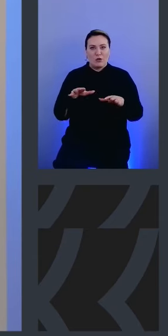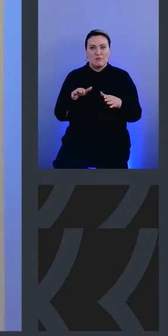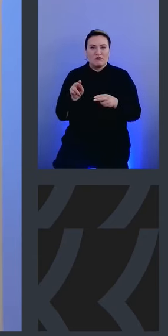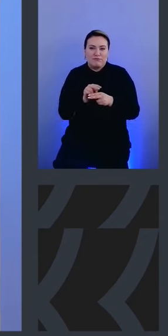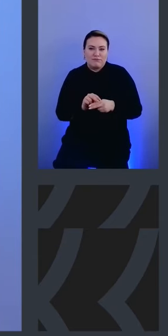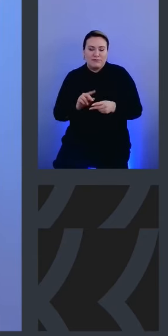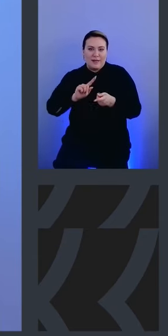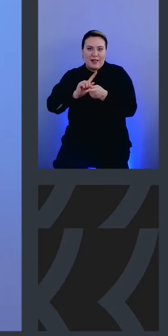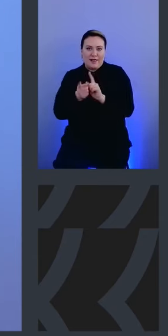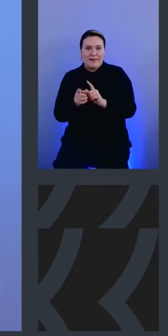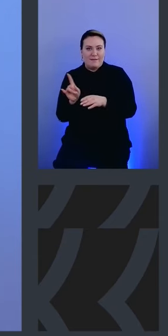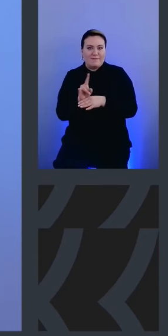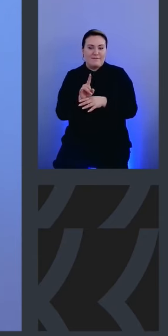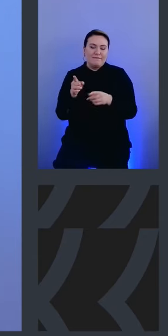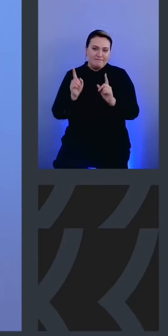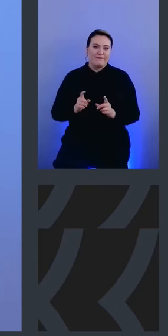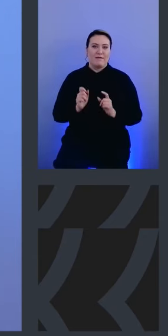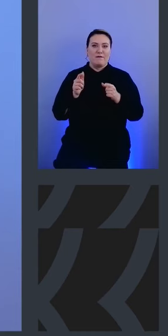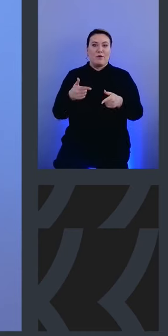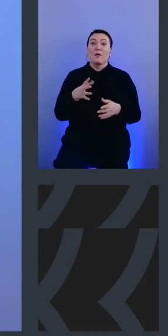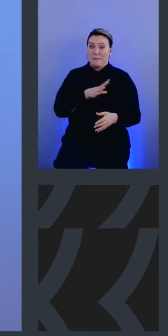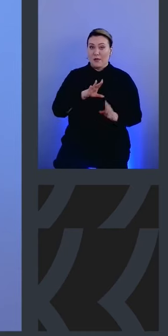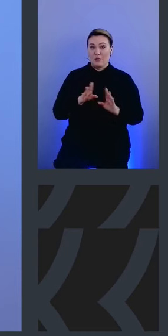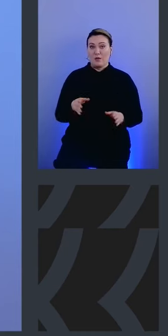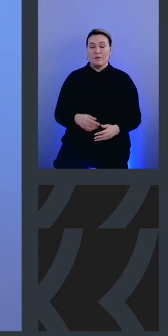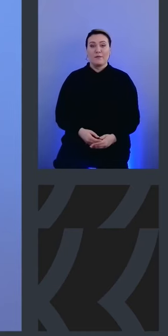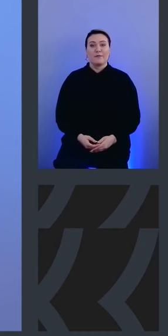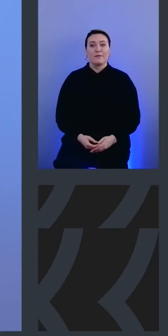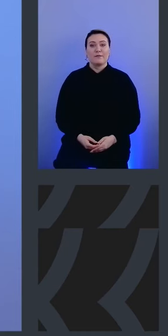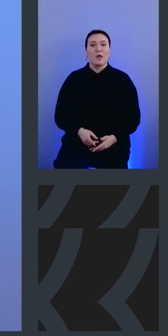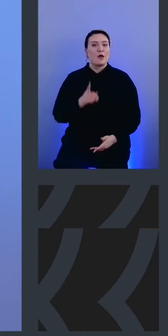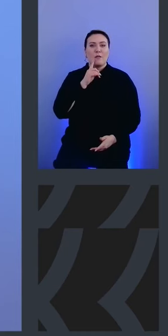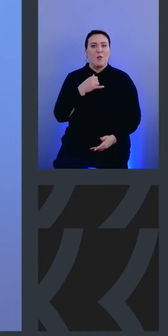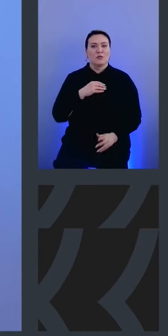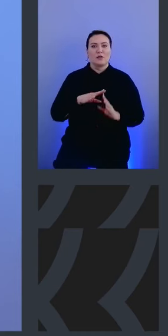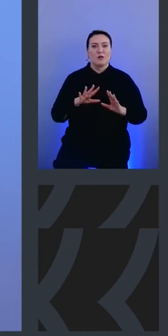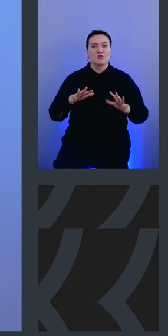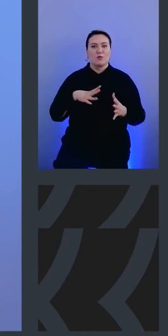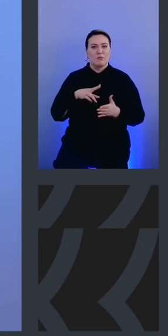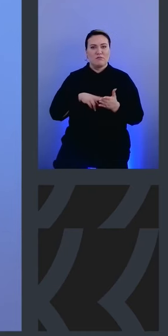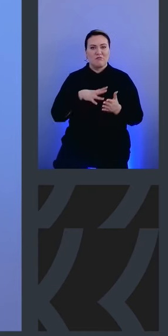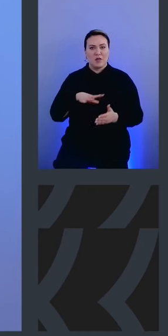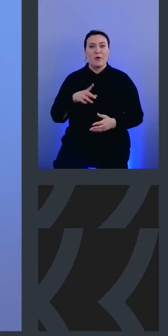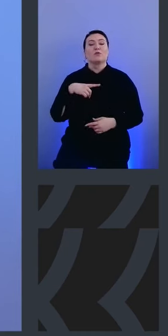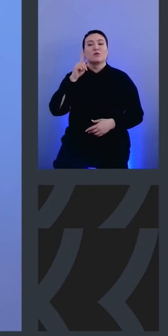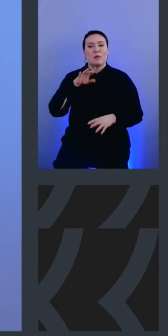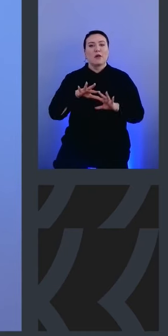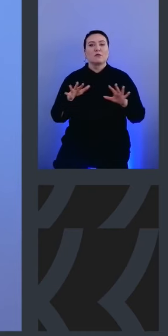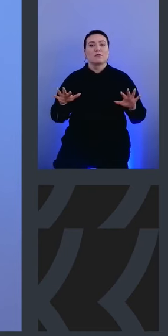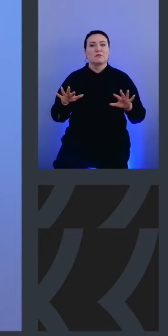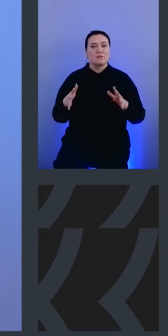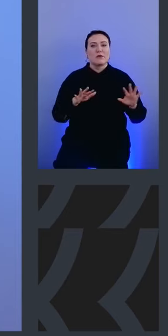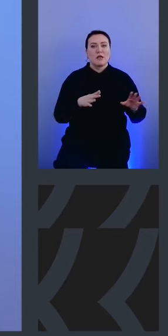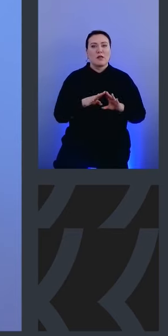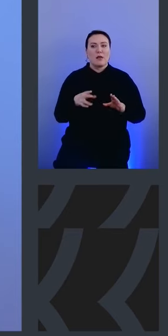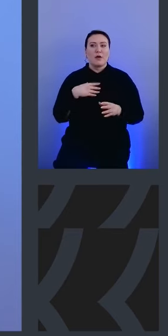Да, классный вопрос. На самом деле у нас пока что таких случаев не зарегистрировано, но зная про такие кейсы, мы сейчас в эту